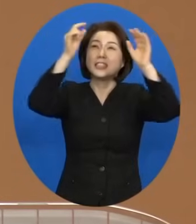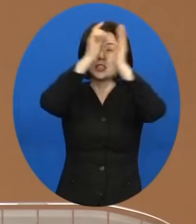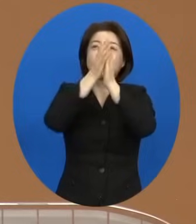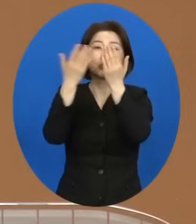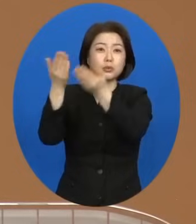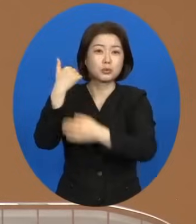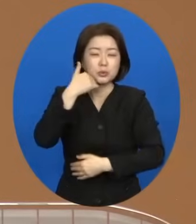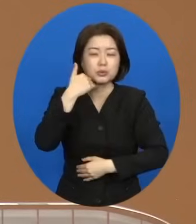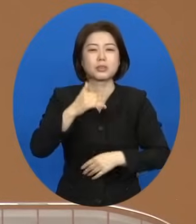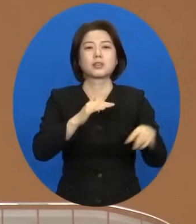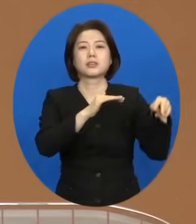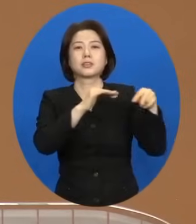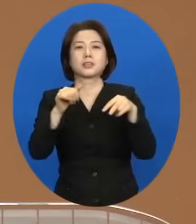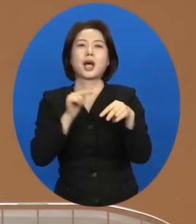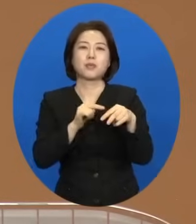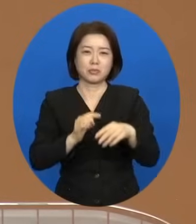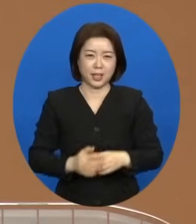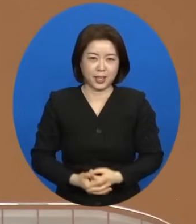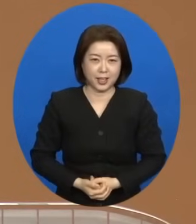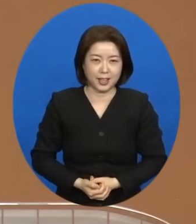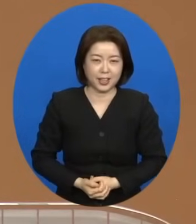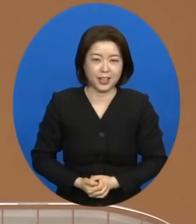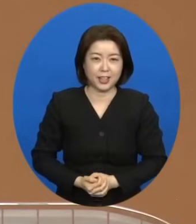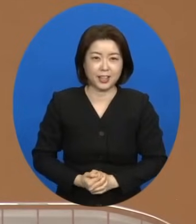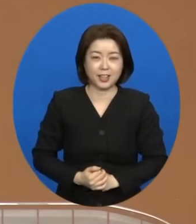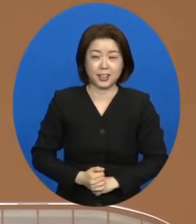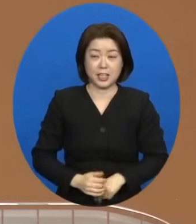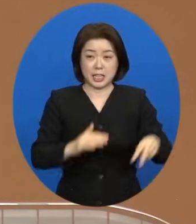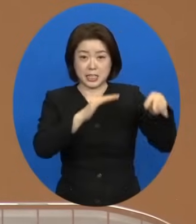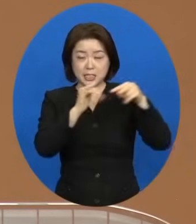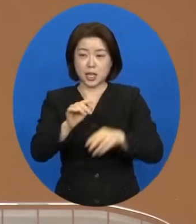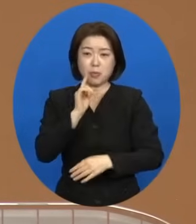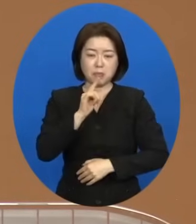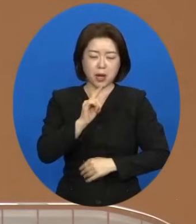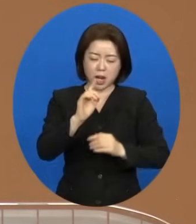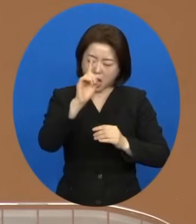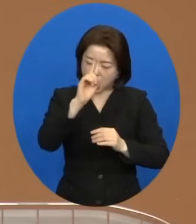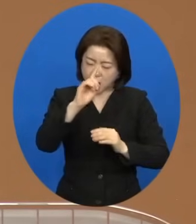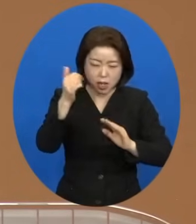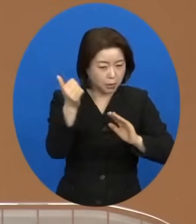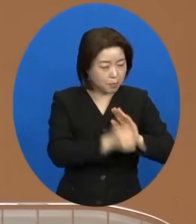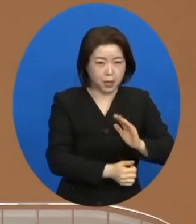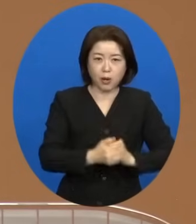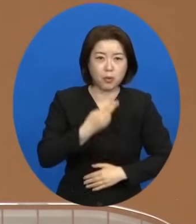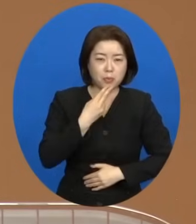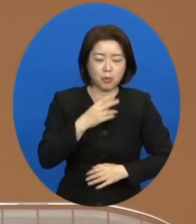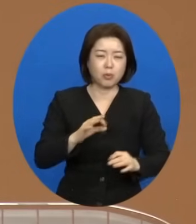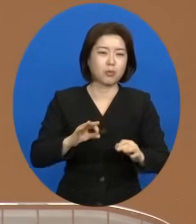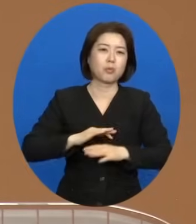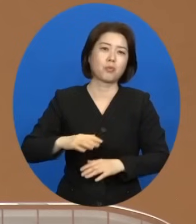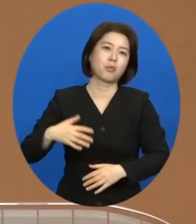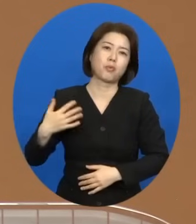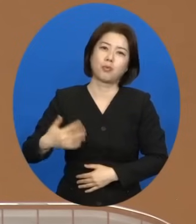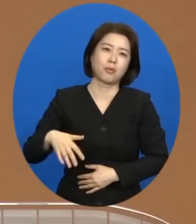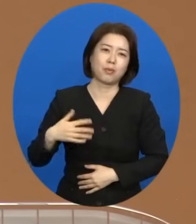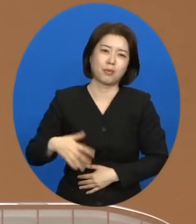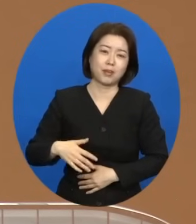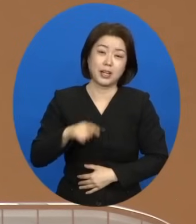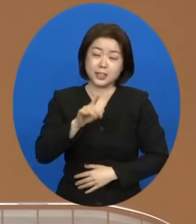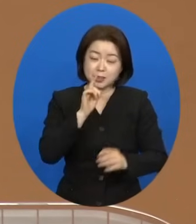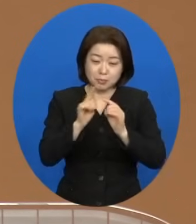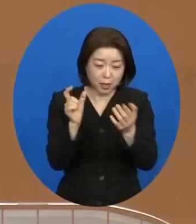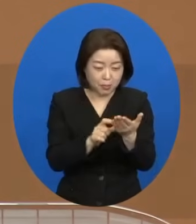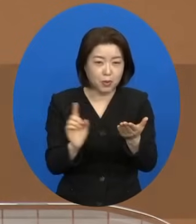사무엘이 사무엘이 말이 하나도 땅에다 떨어지지 않습니다 놀라운 얘기예요 그 말씀이 어디 나오느냐